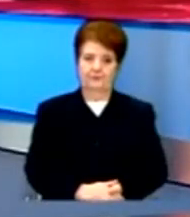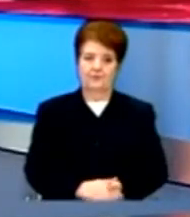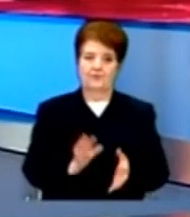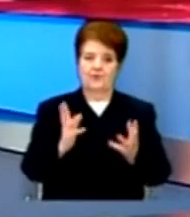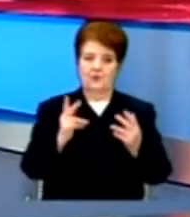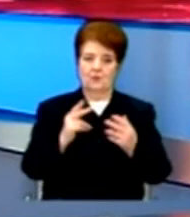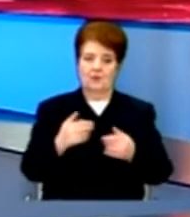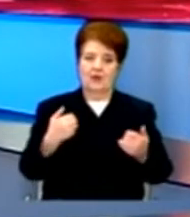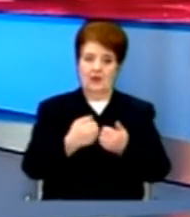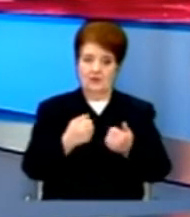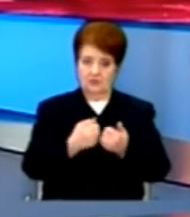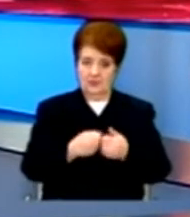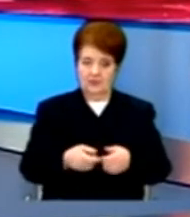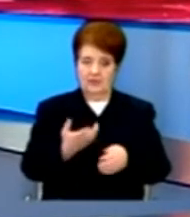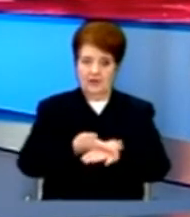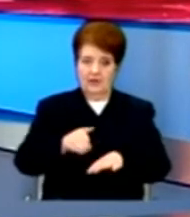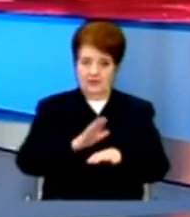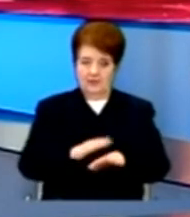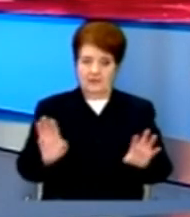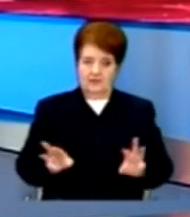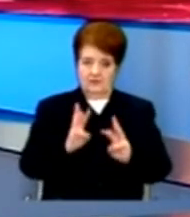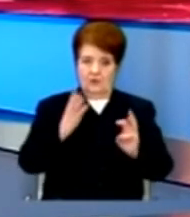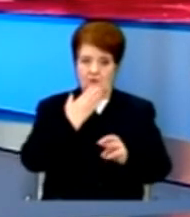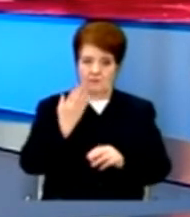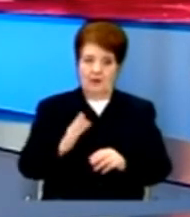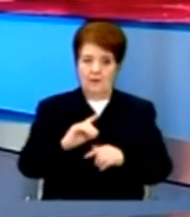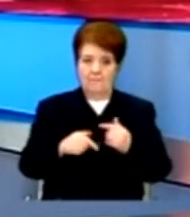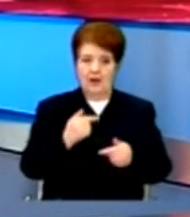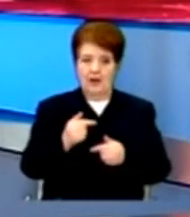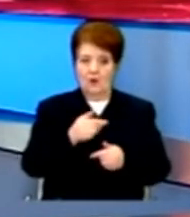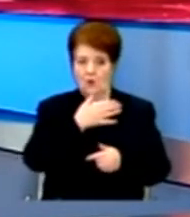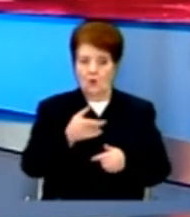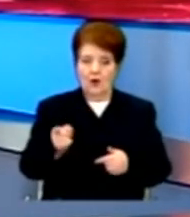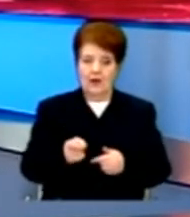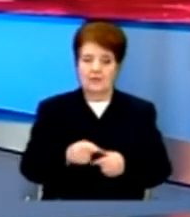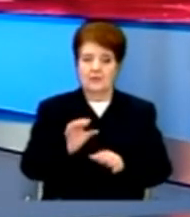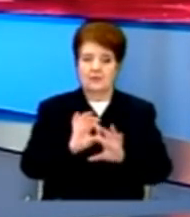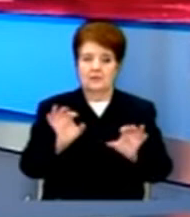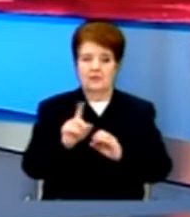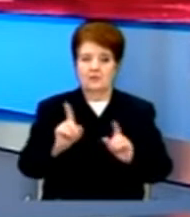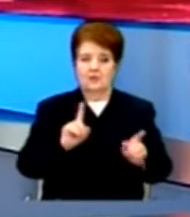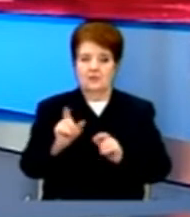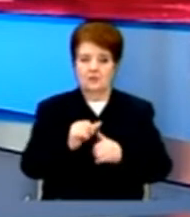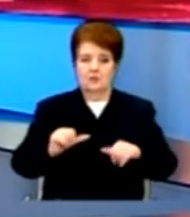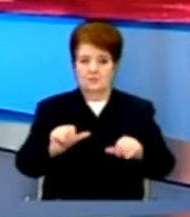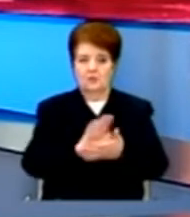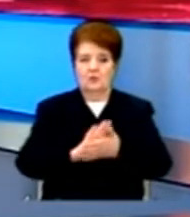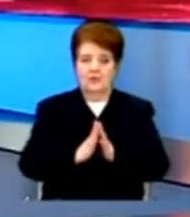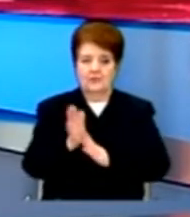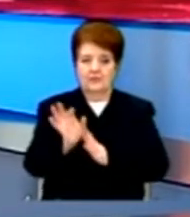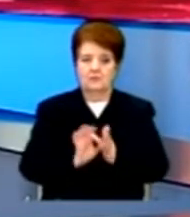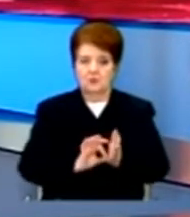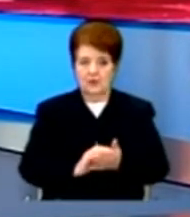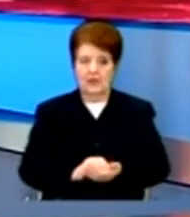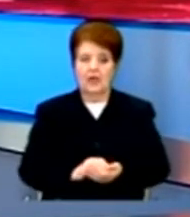Numărul mare de accidente rutiere grave și incendii din ultima perioadă a fost principalul subiect discutat la ședința Comisiei pentru Situații